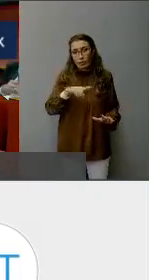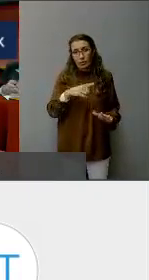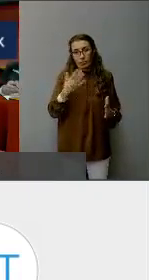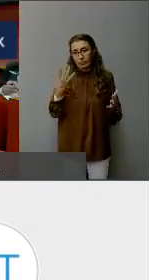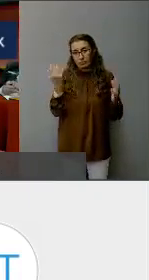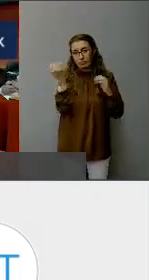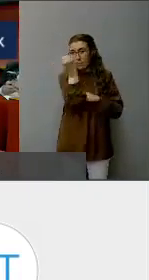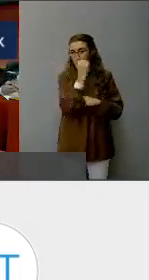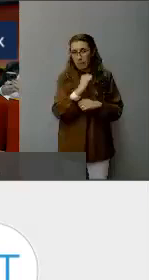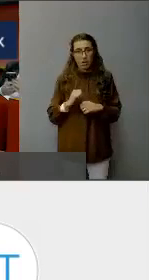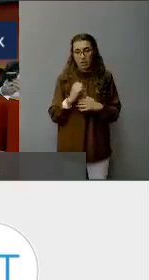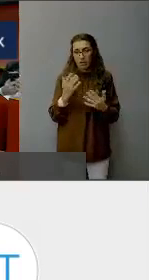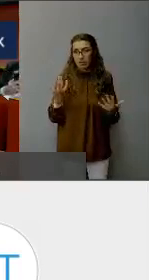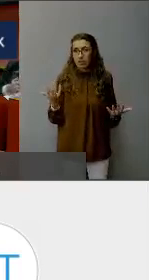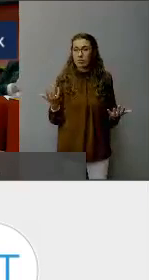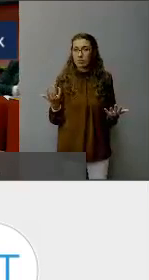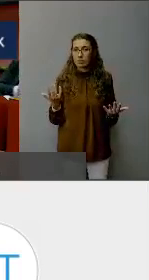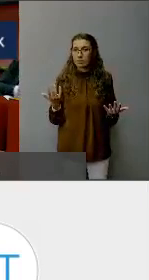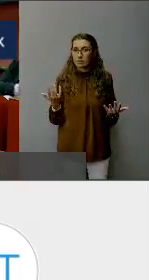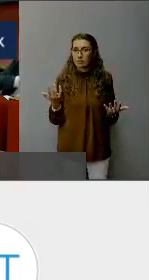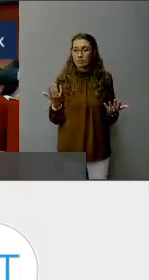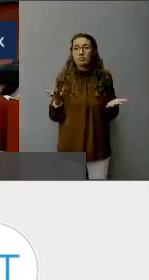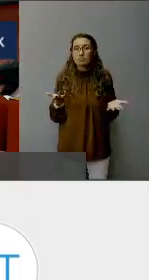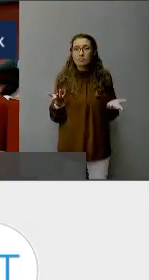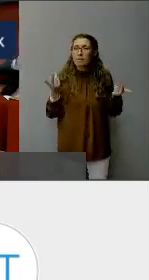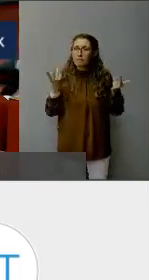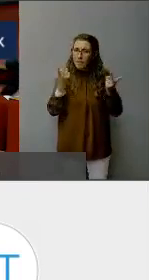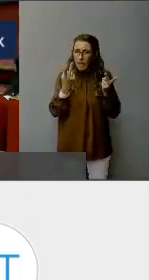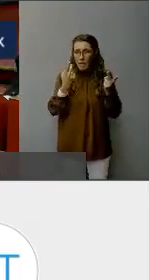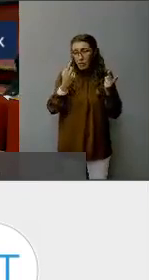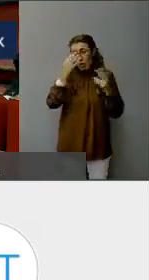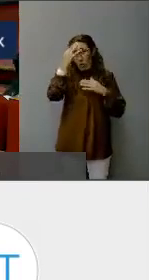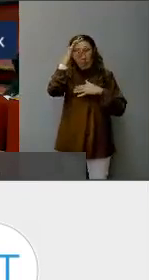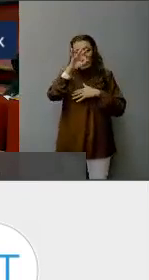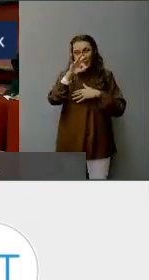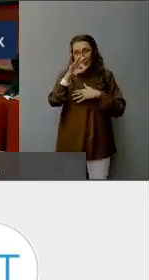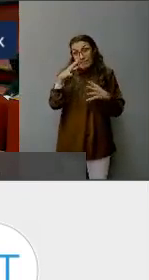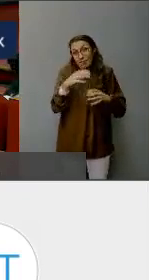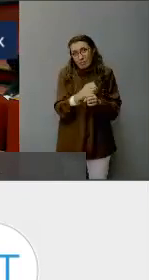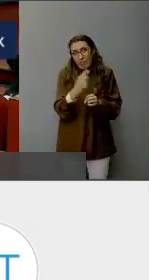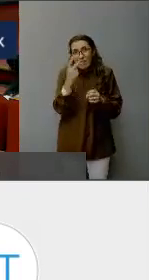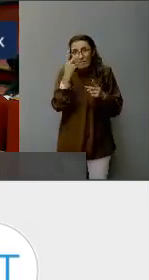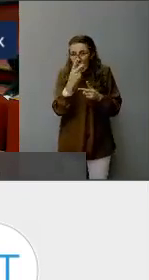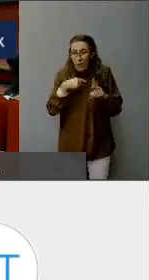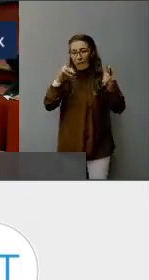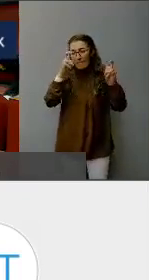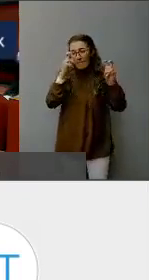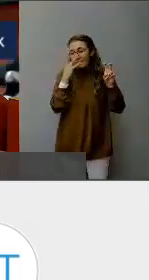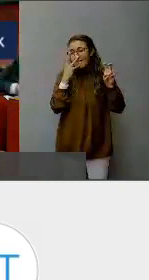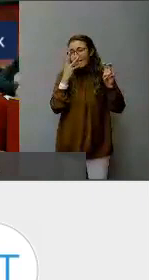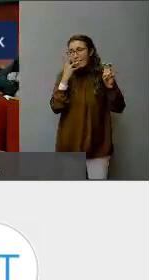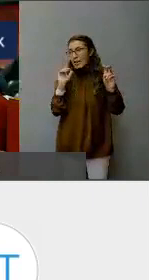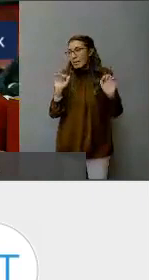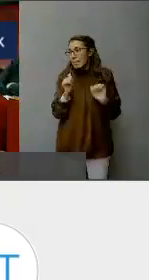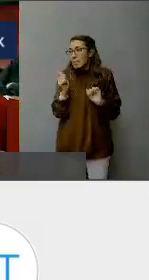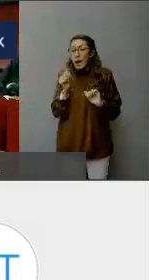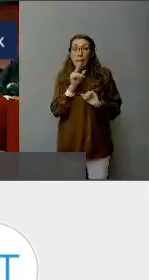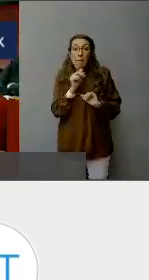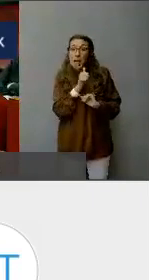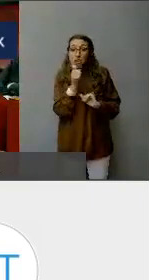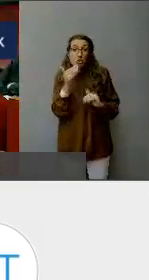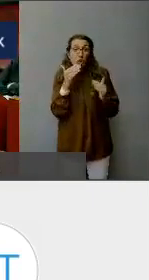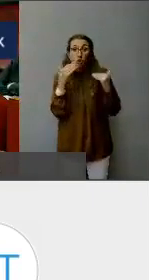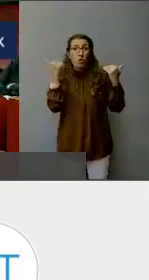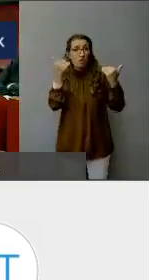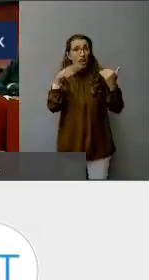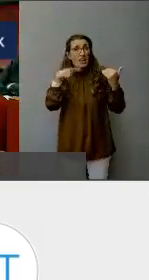che dice che gli obiettivi sinteticamente perché a me appassionano questi argomenti ma purtroppo se ne parla solo nei convegni e poi quando si entra in